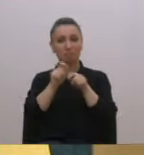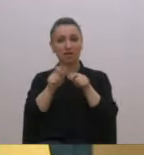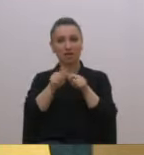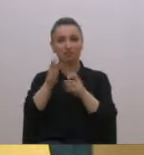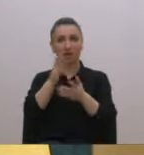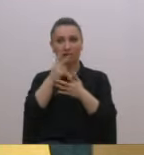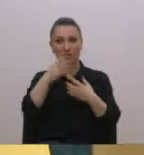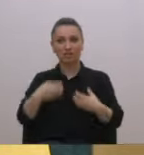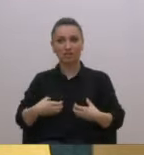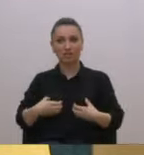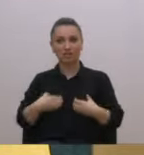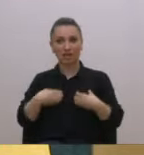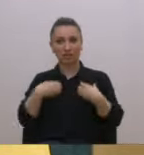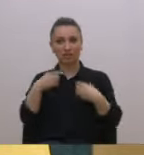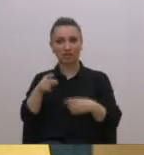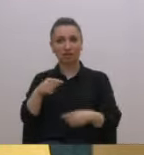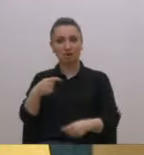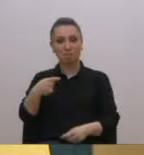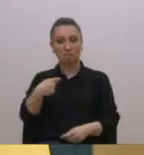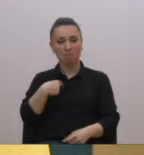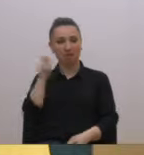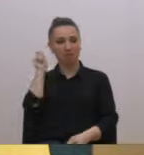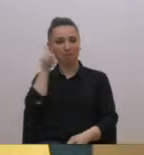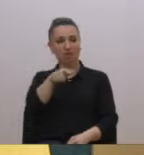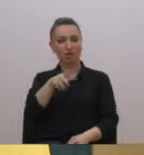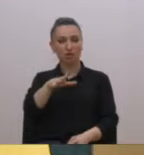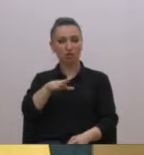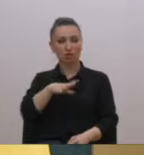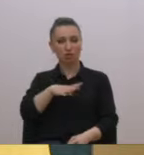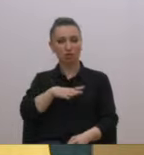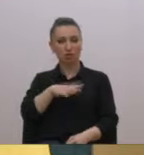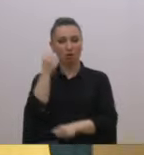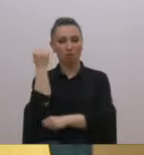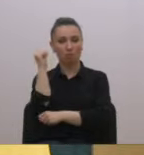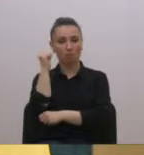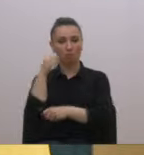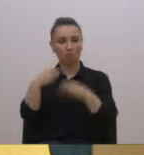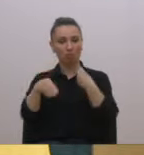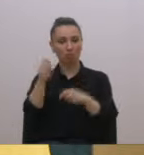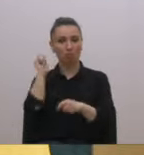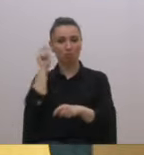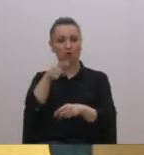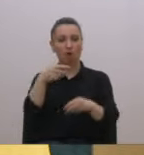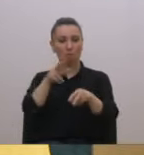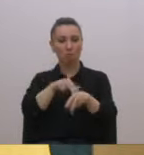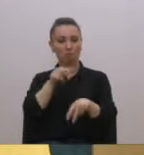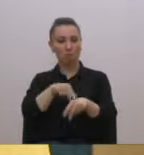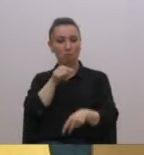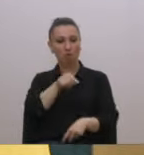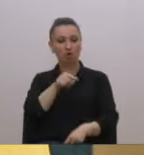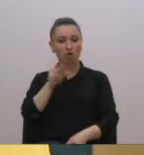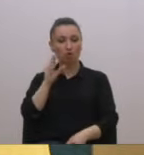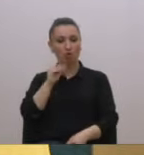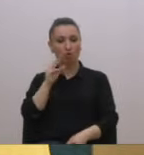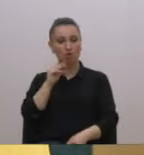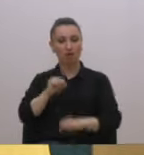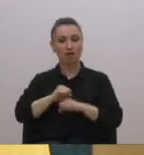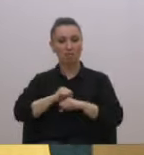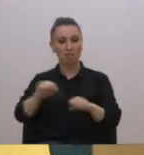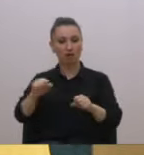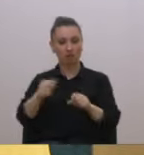საძაგლობები, რომ მე ვისროლე მოლოტოვის კოქტეილის როლა პოლიციელებისთვის, როდესაც ცხადდება